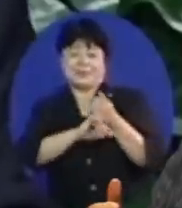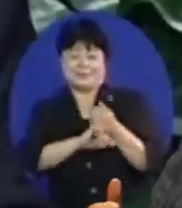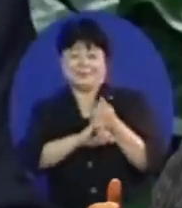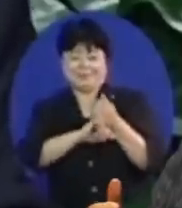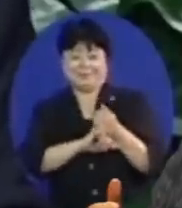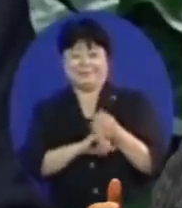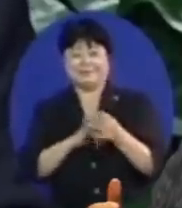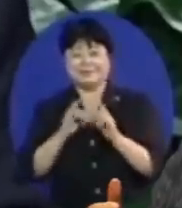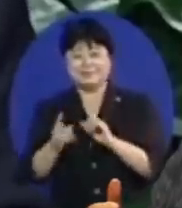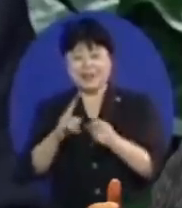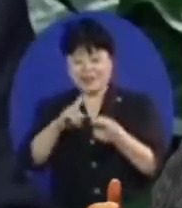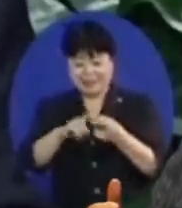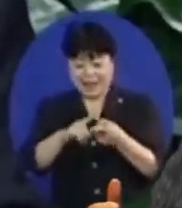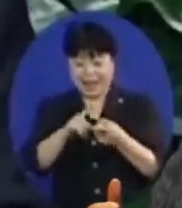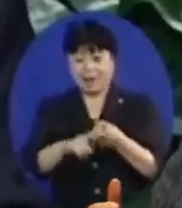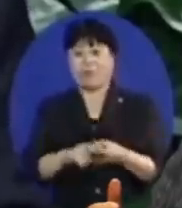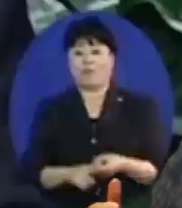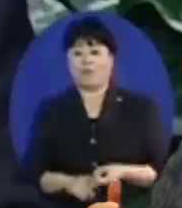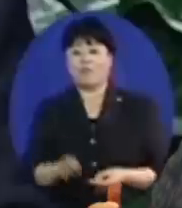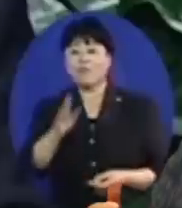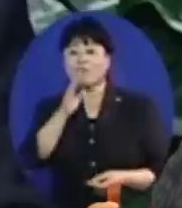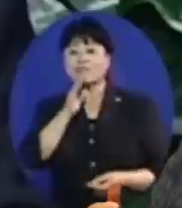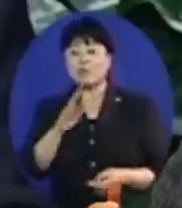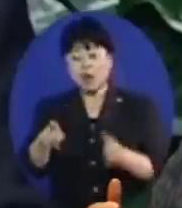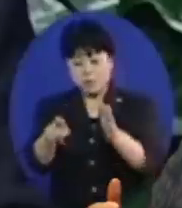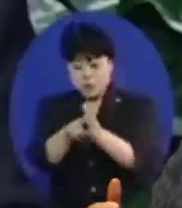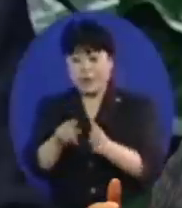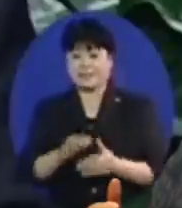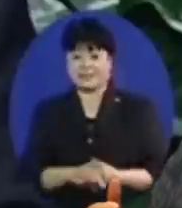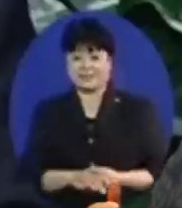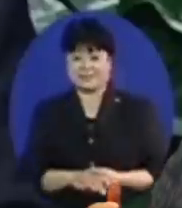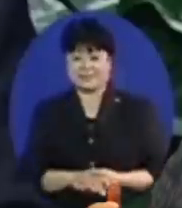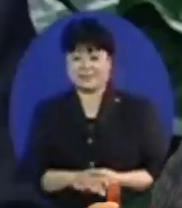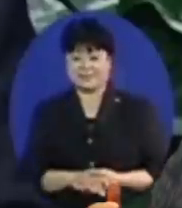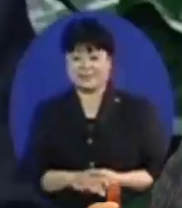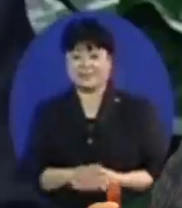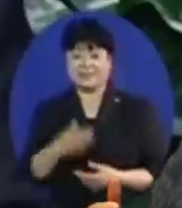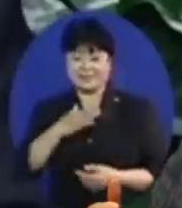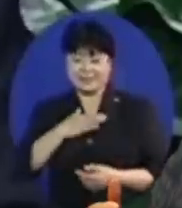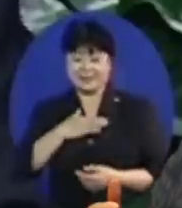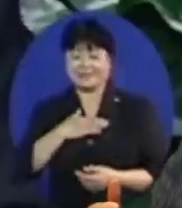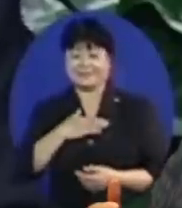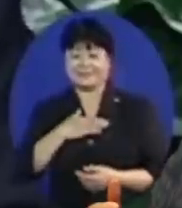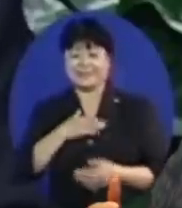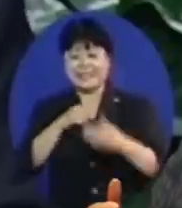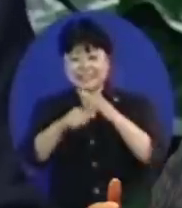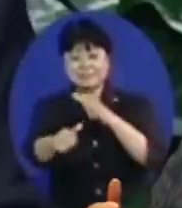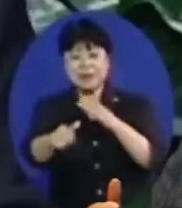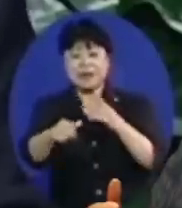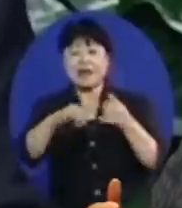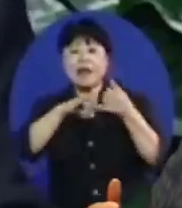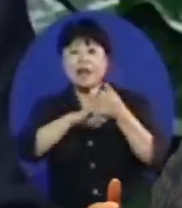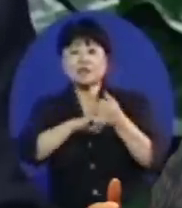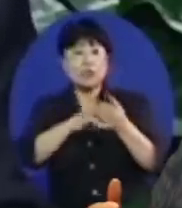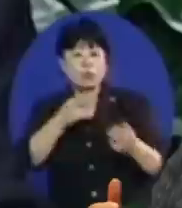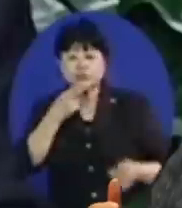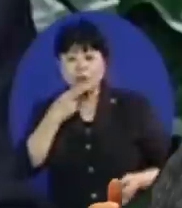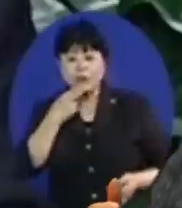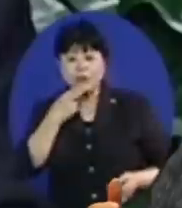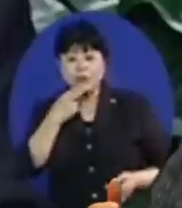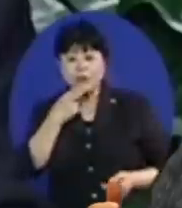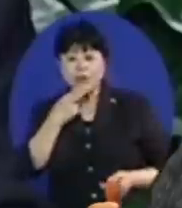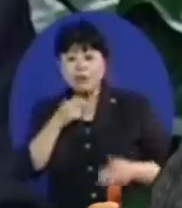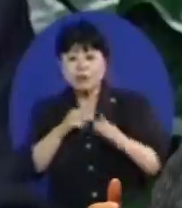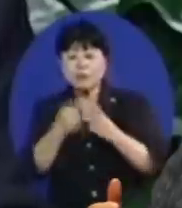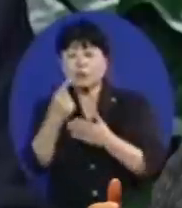그 말씀은 했으니까 그 말씀을 믿어야 되는 것입니다. 내가 신방하겠다고 말도 안 했는데 신방해